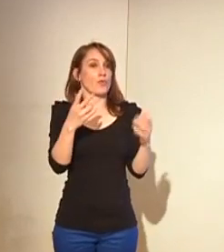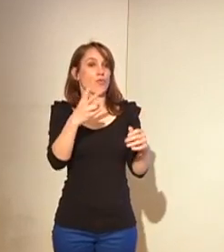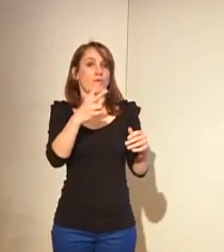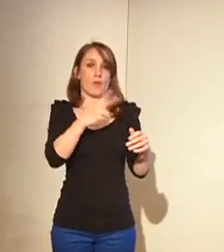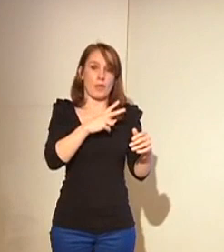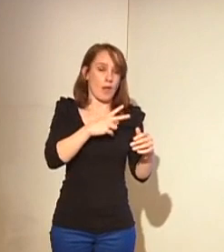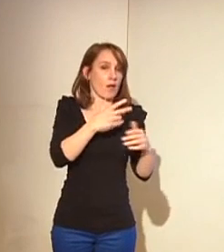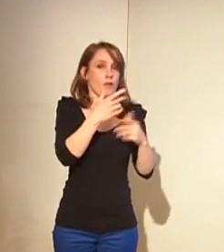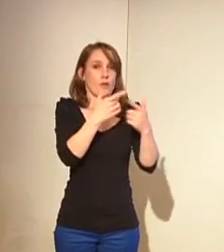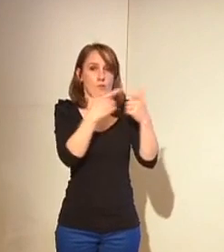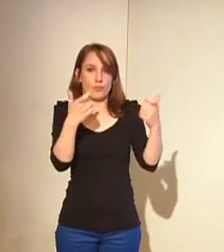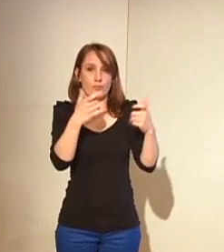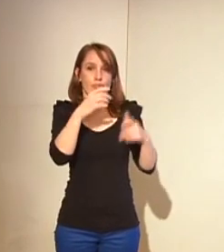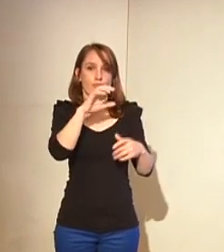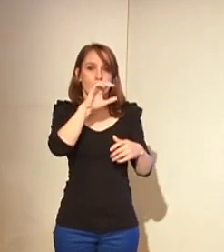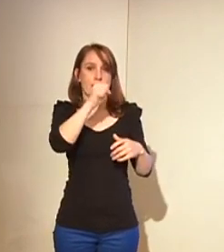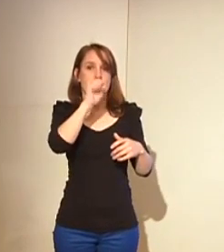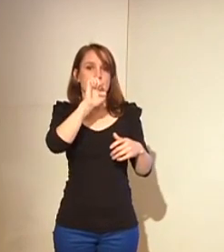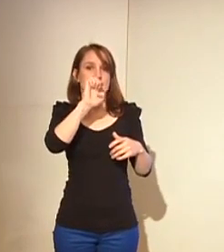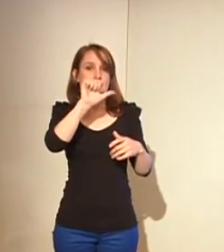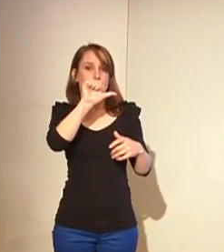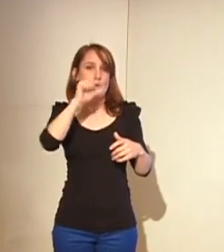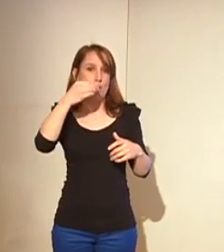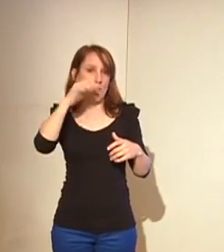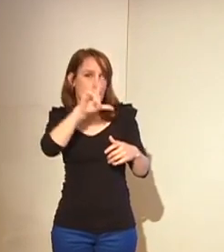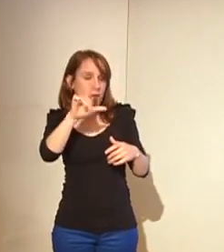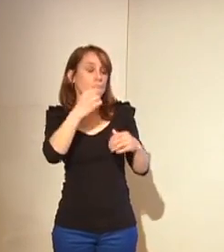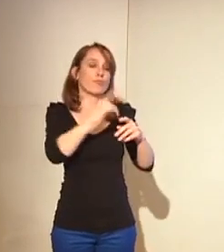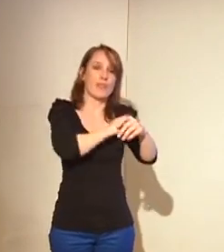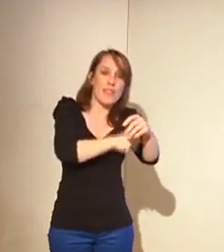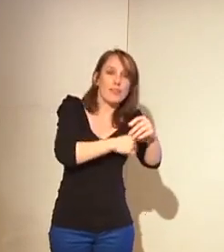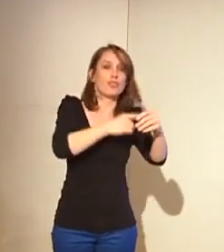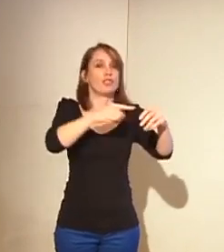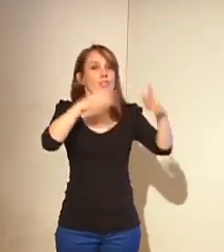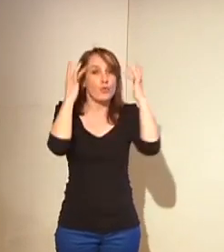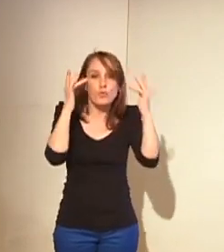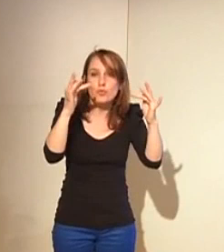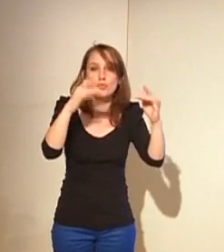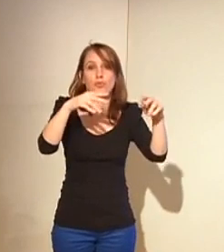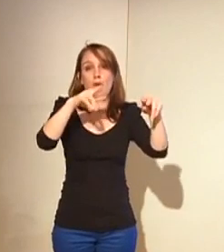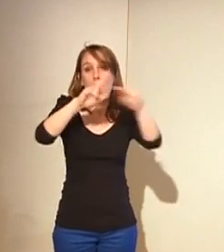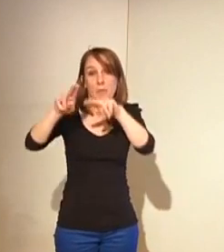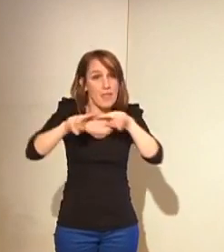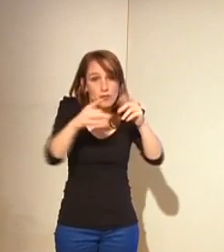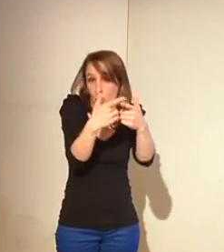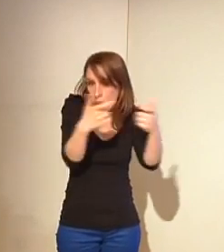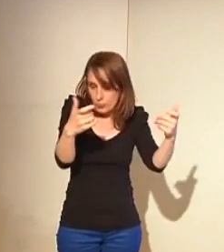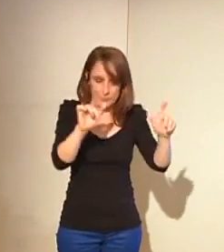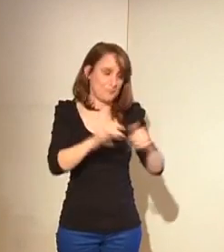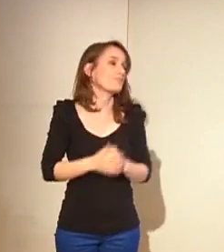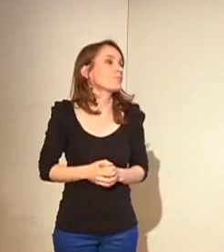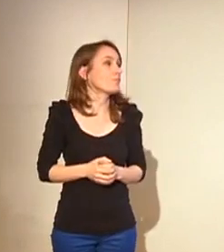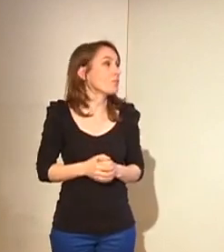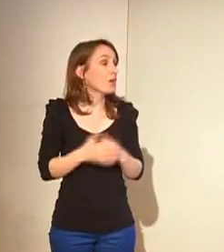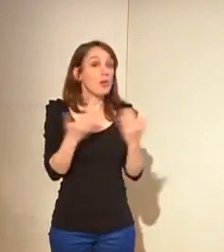d'énergie et cetera et cetera et donc c'est le prolongement de cette